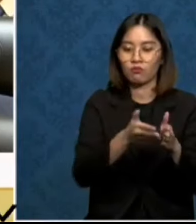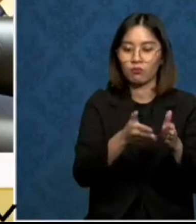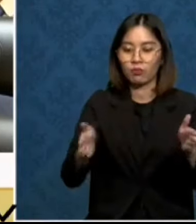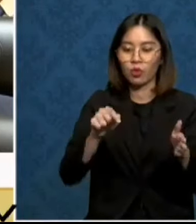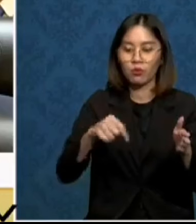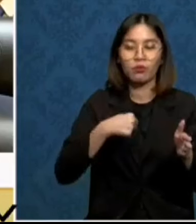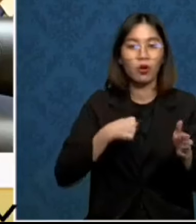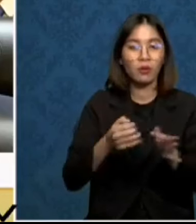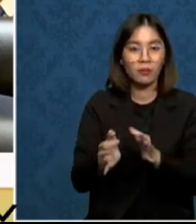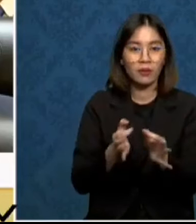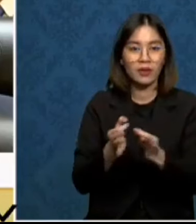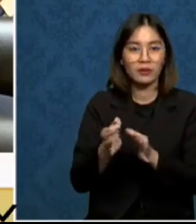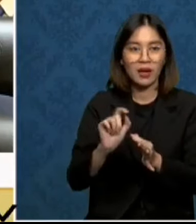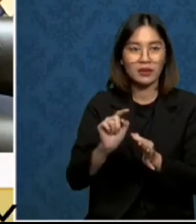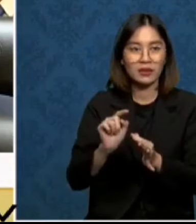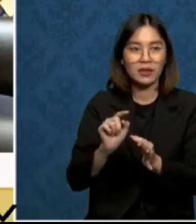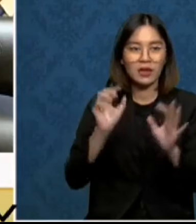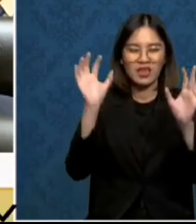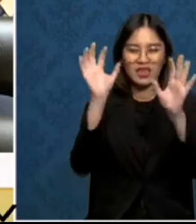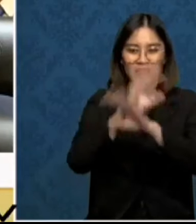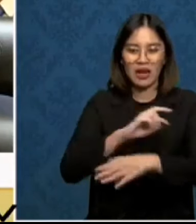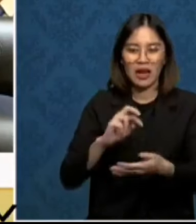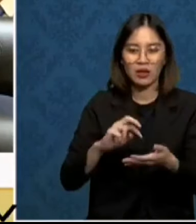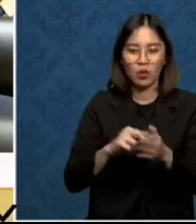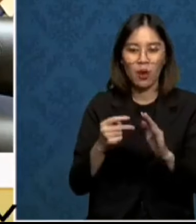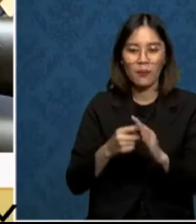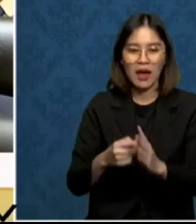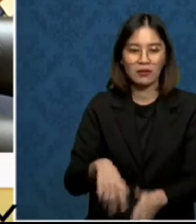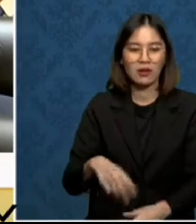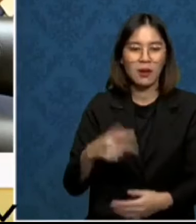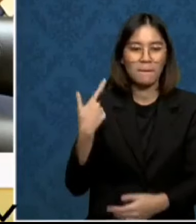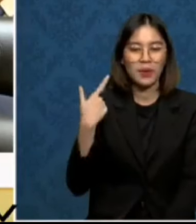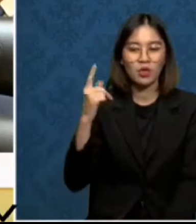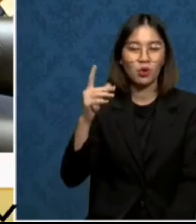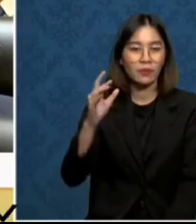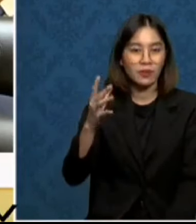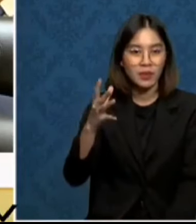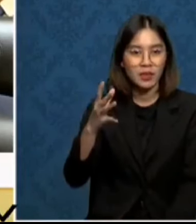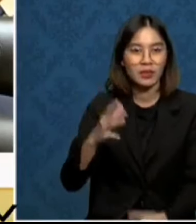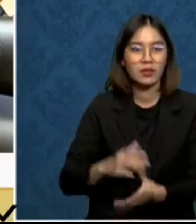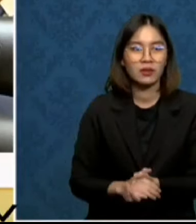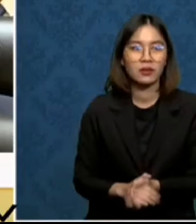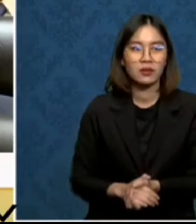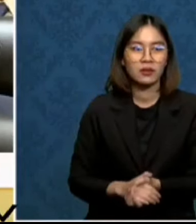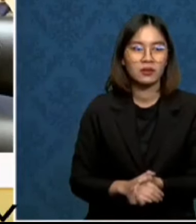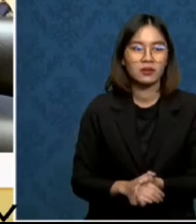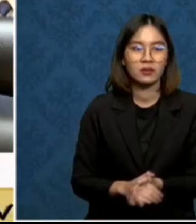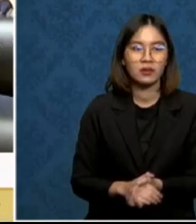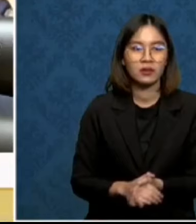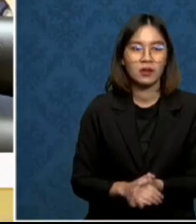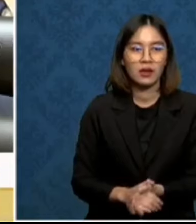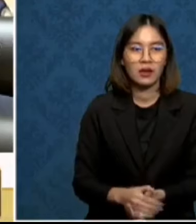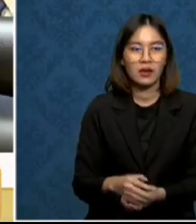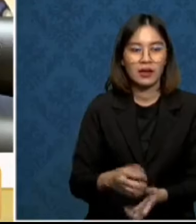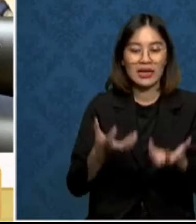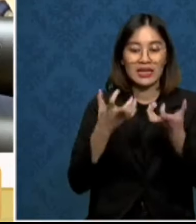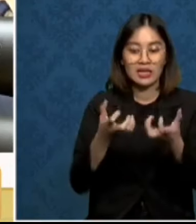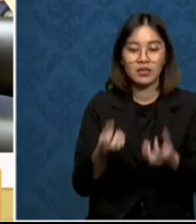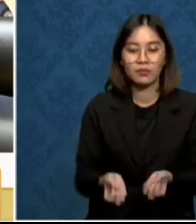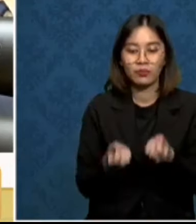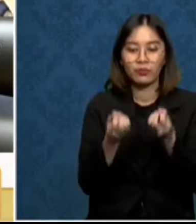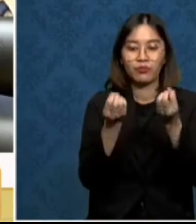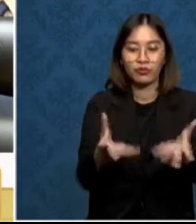เรียนเลยครับมันถึงเหมือนโยนหินลงน้ำ1ก้อนเกิดแรงกระเพื่อมจ๋มเดียว